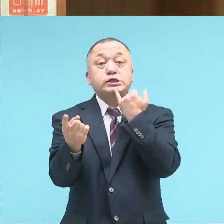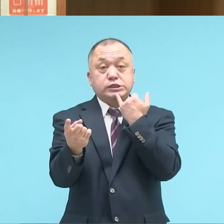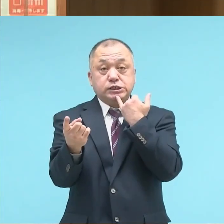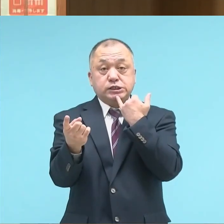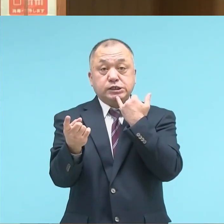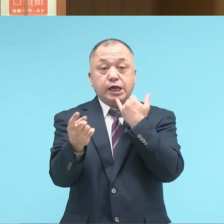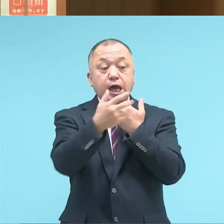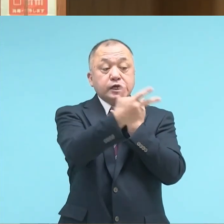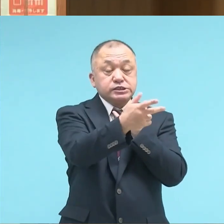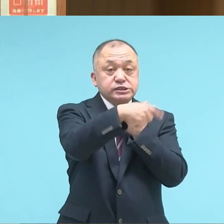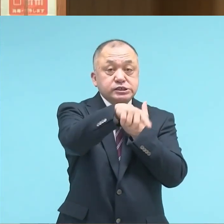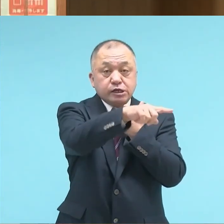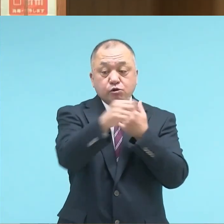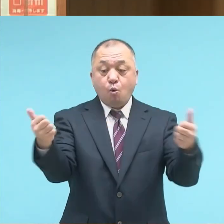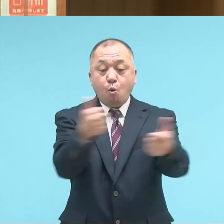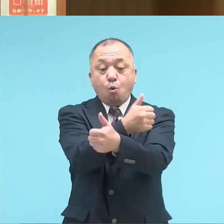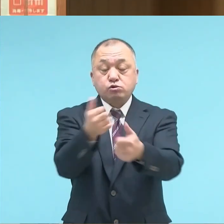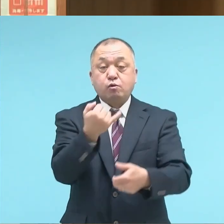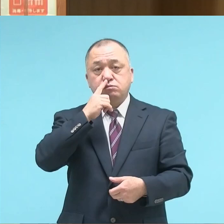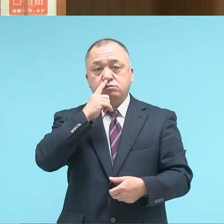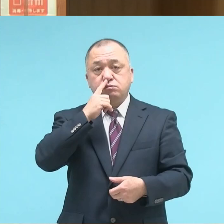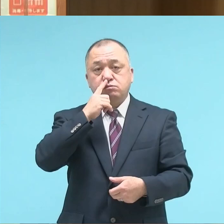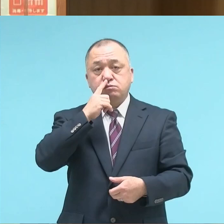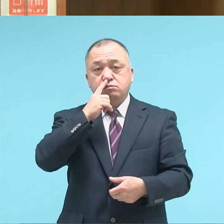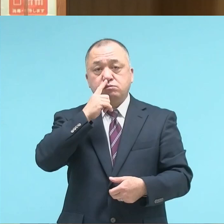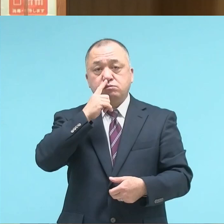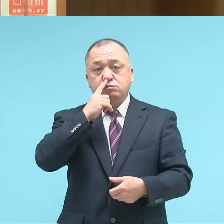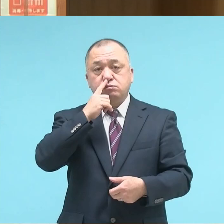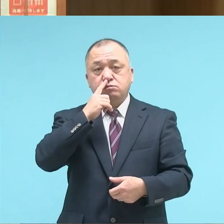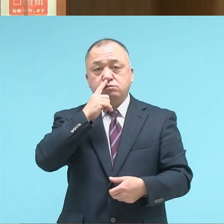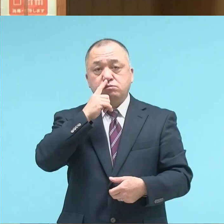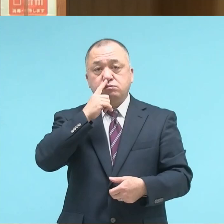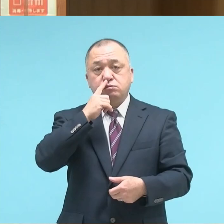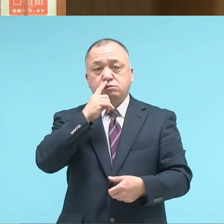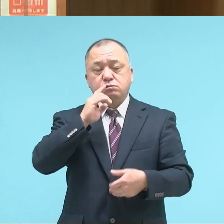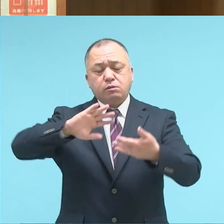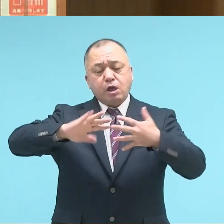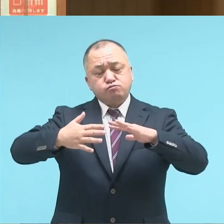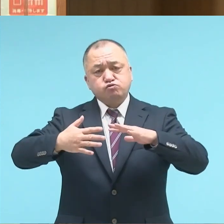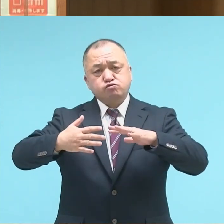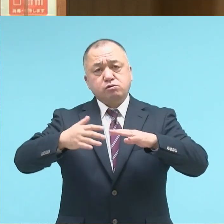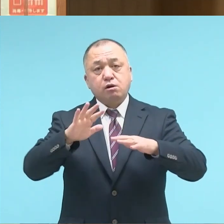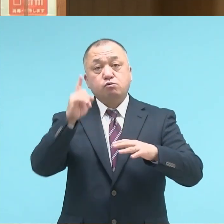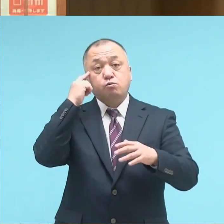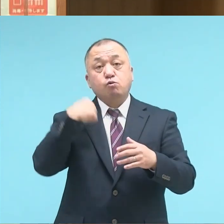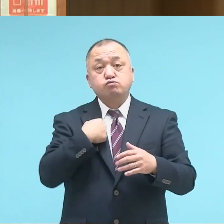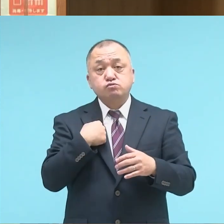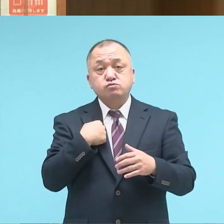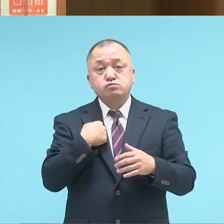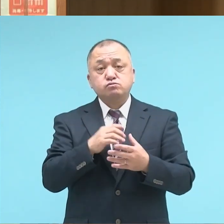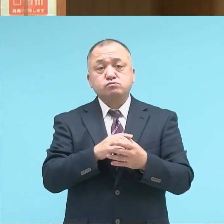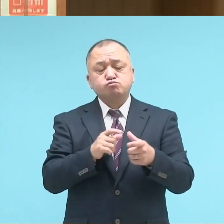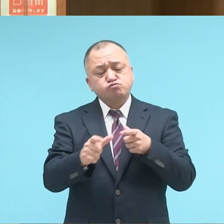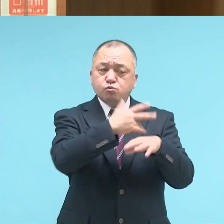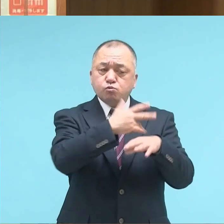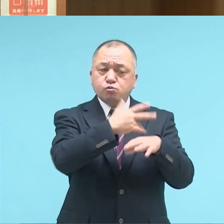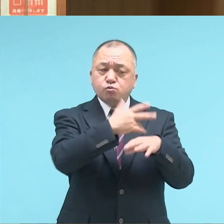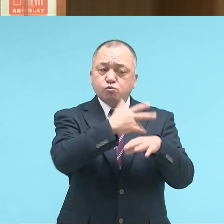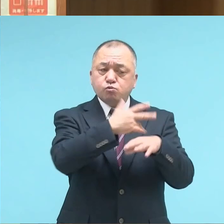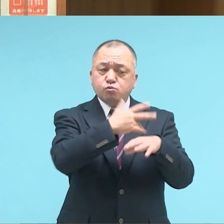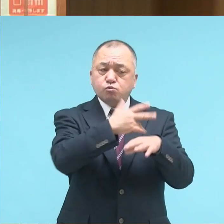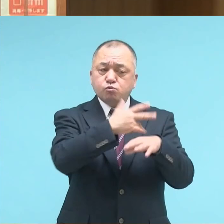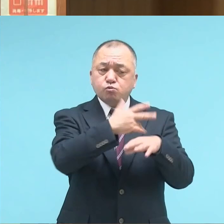市外との往復は良いというのは、これは何らか そのギャップがあると思うので、これは札幌市の時も同じような話になったと思う